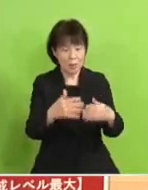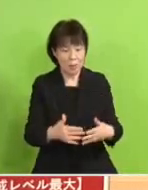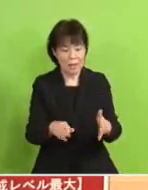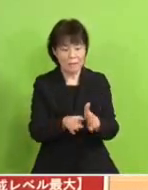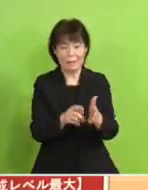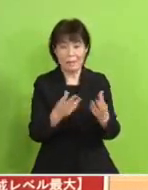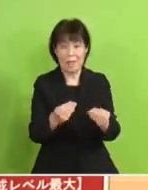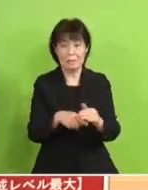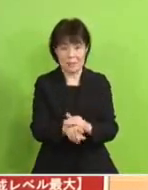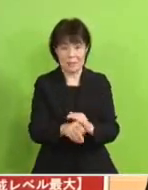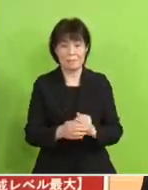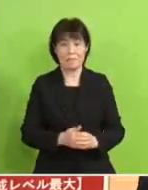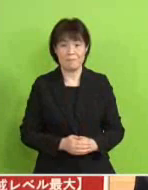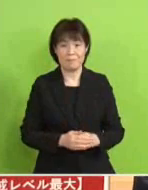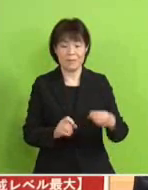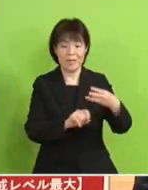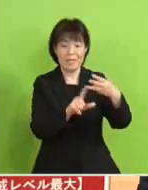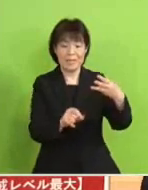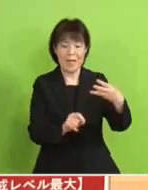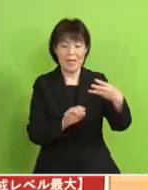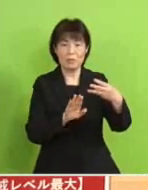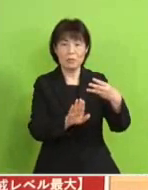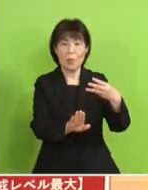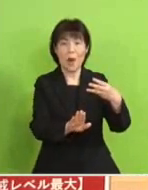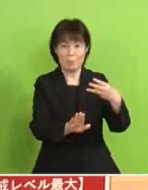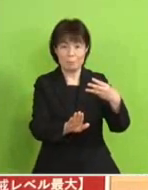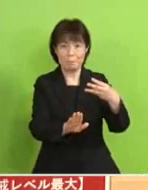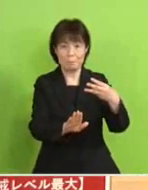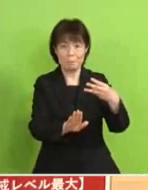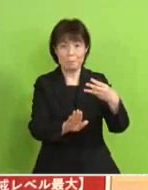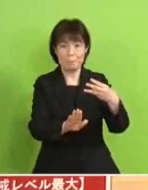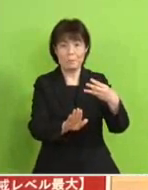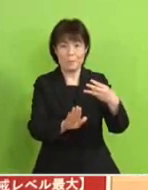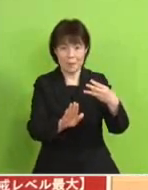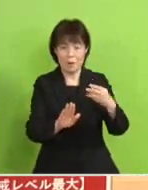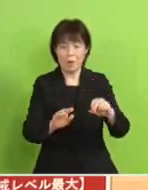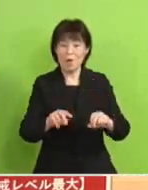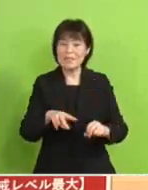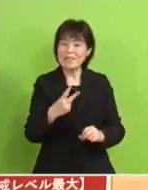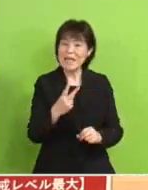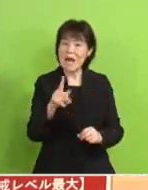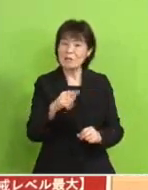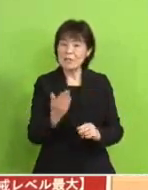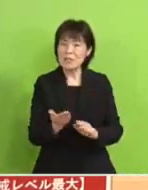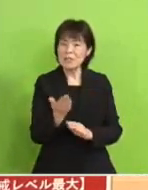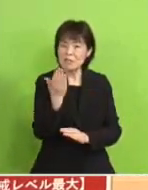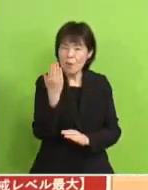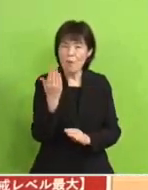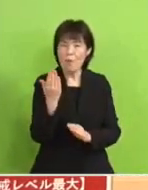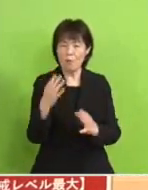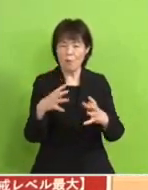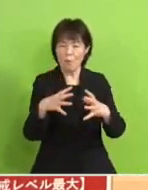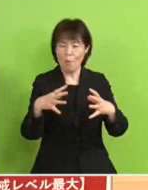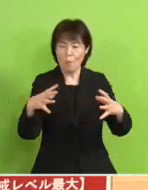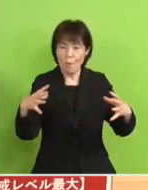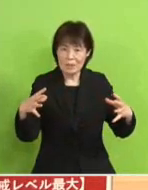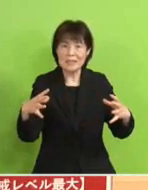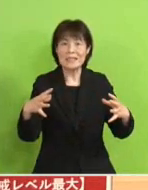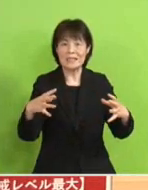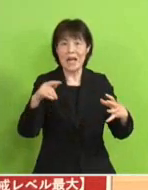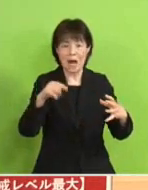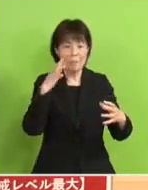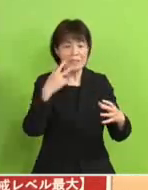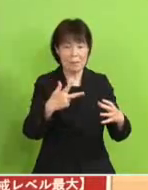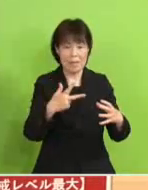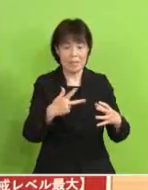ます。3月後半の、一気に200人以上という大規模、になり